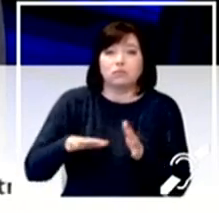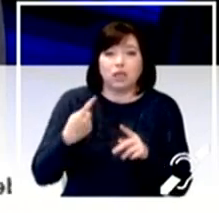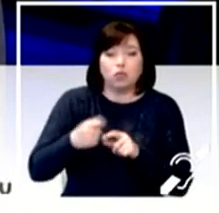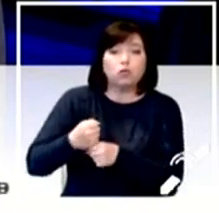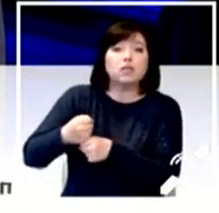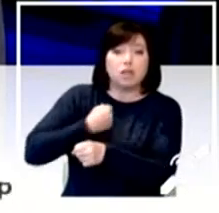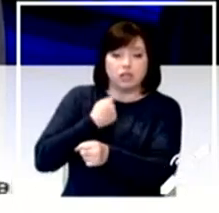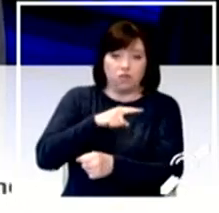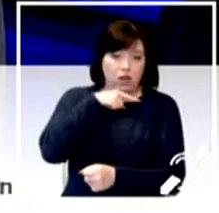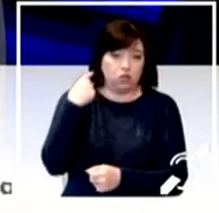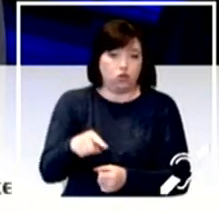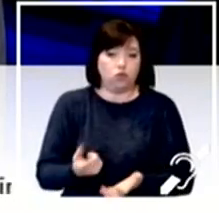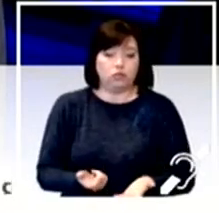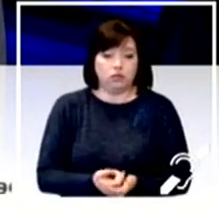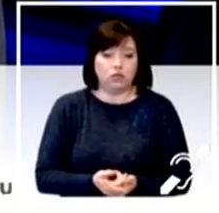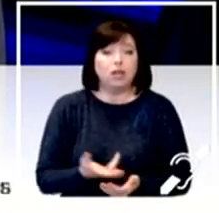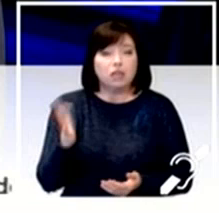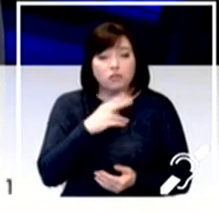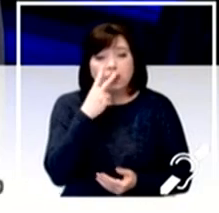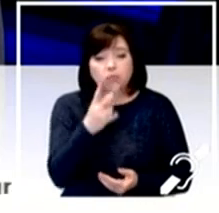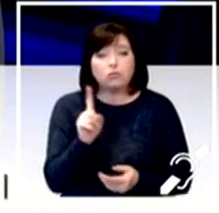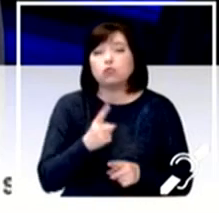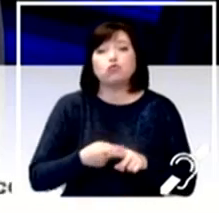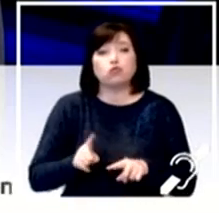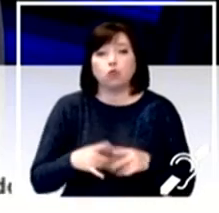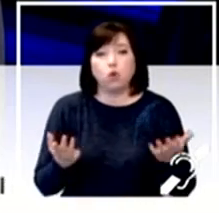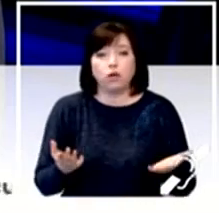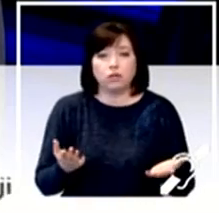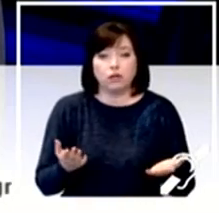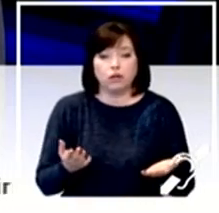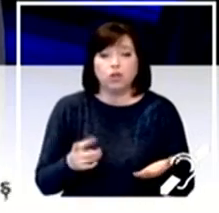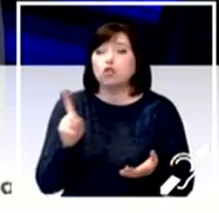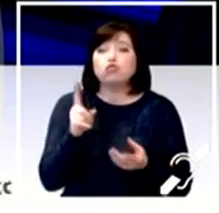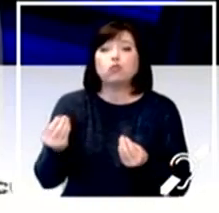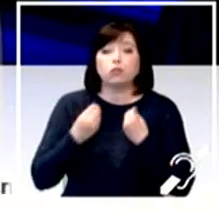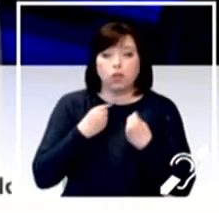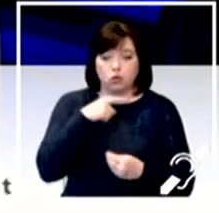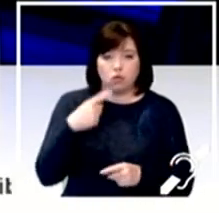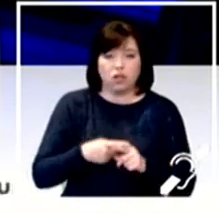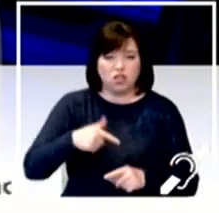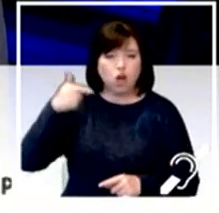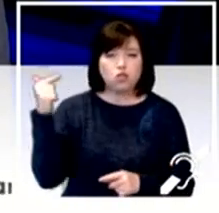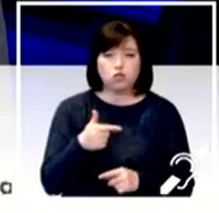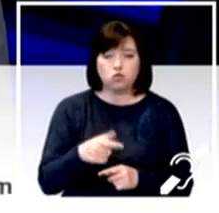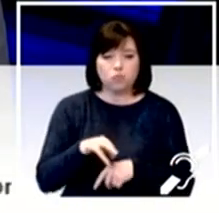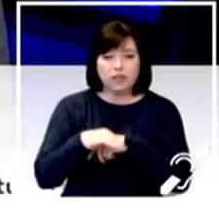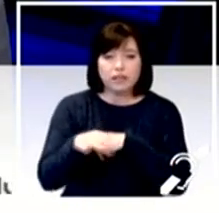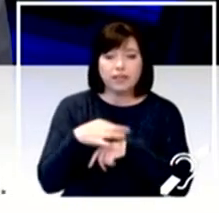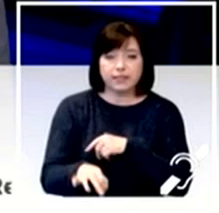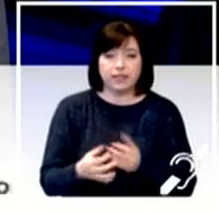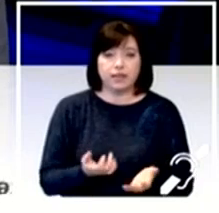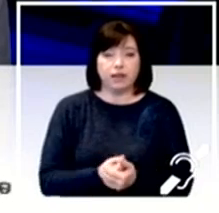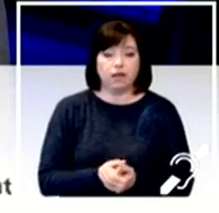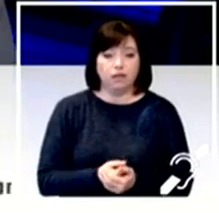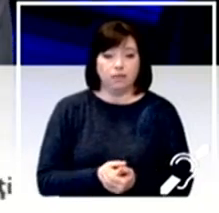impune Kremlinul. Haideți să vedem ce înseamnă ceea ce vine de la Moscova. Violența, agresiunii, modelul de